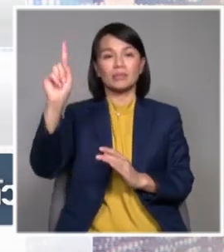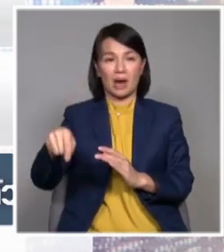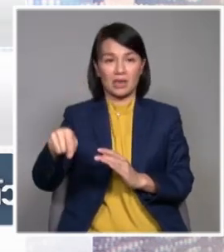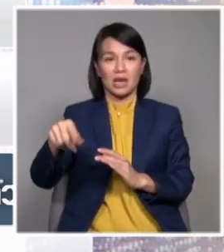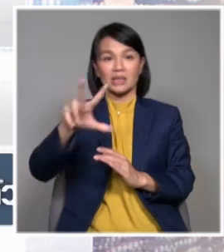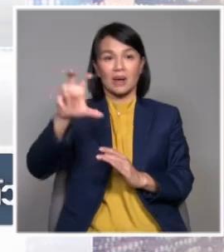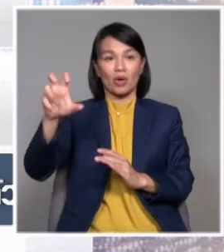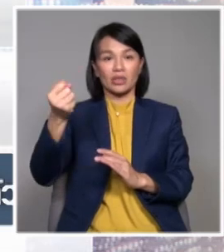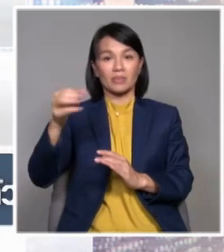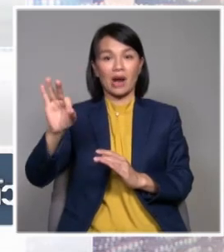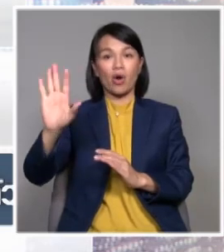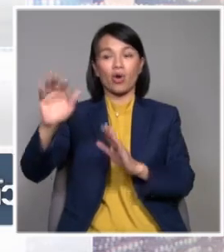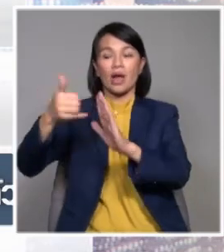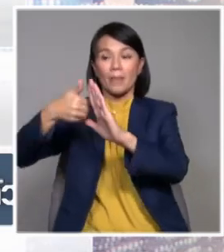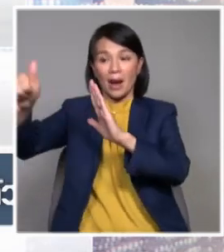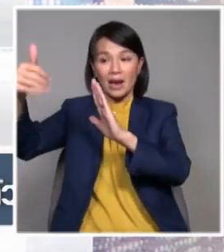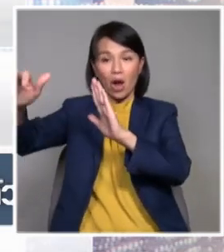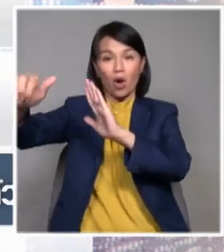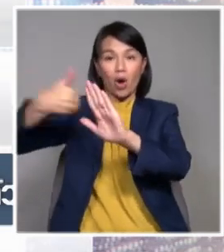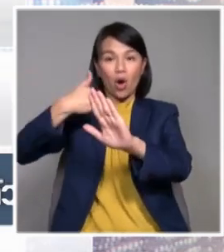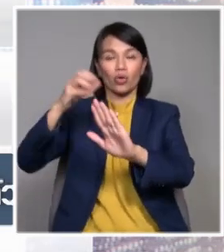21,369 ห้องเช็คเอาท์แล้ว